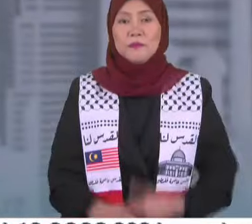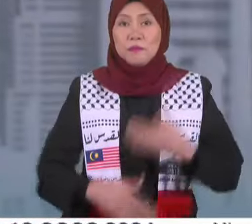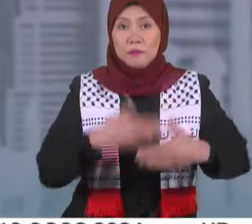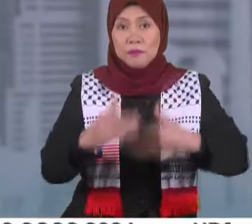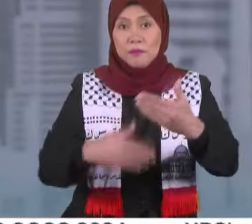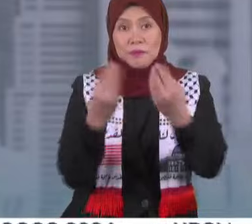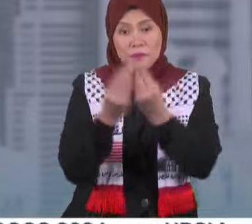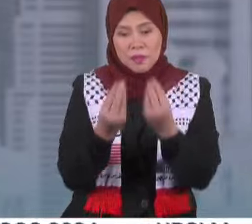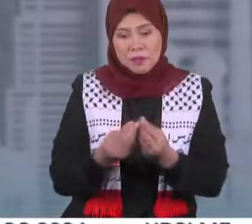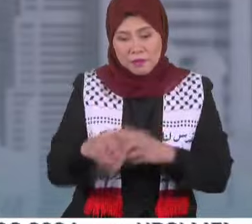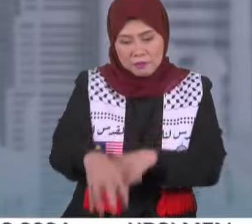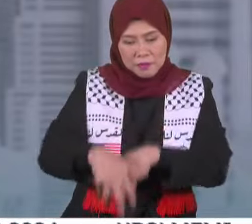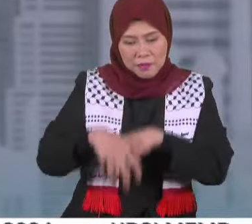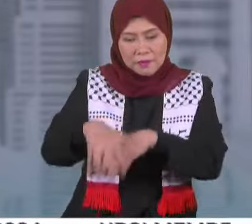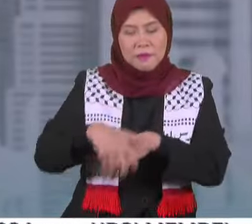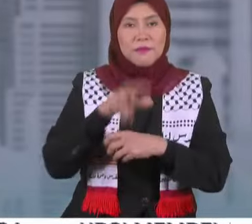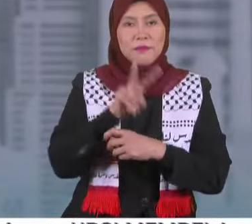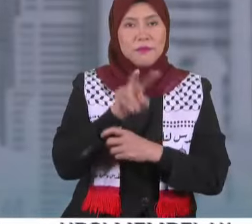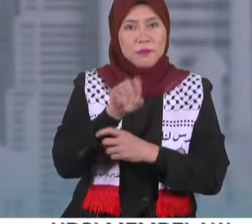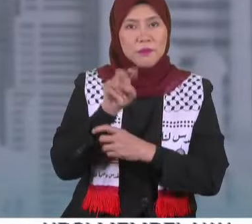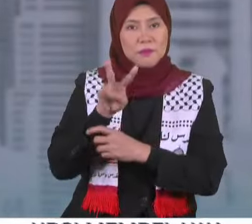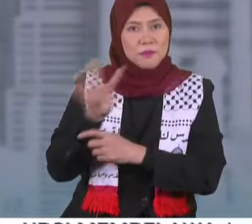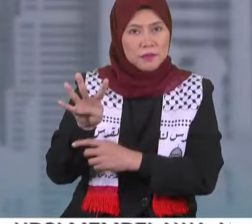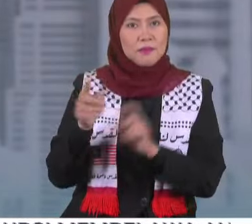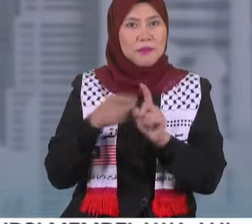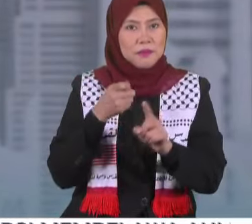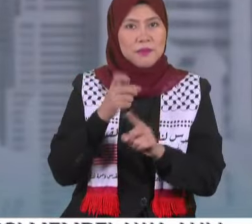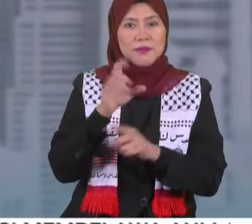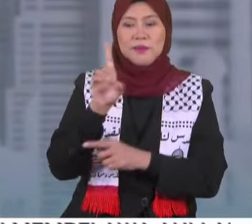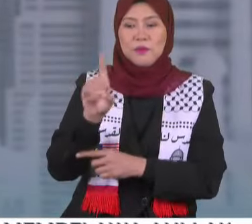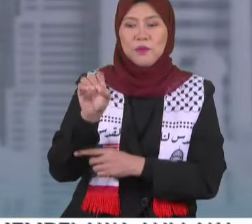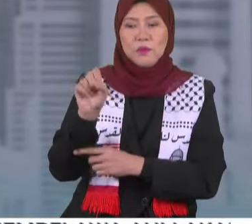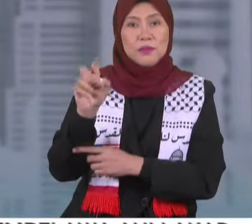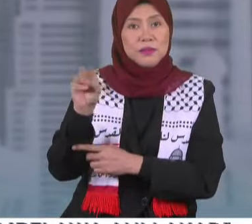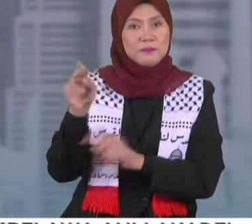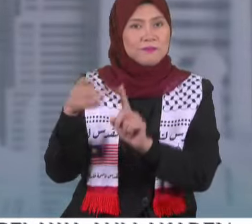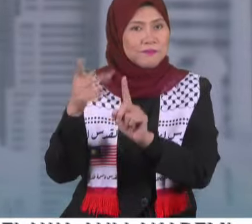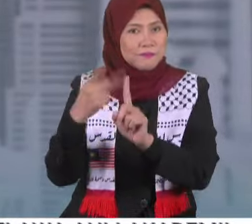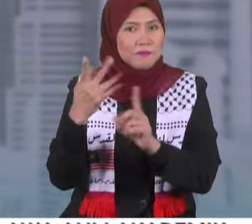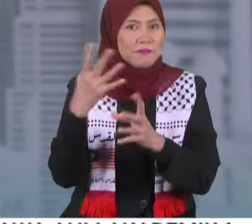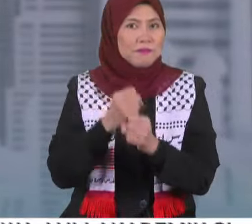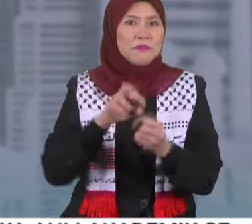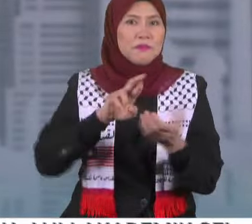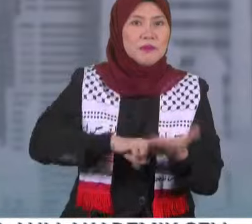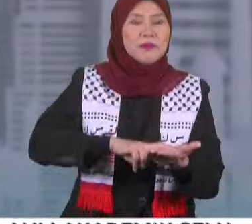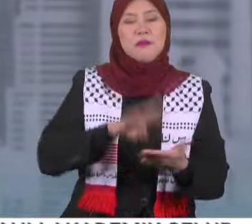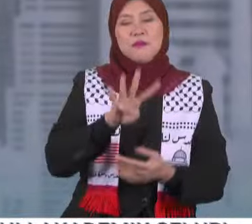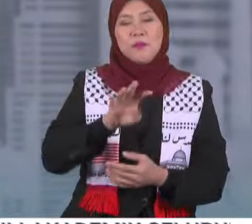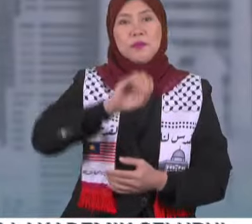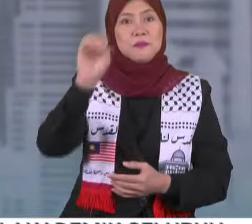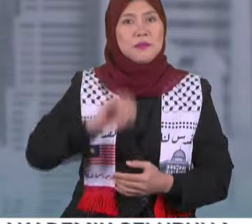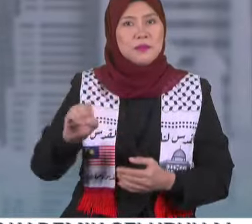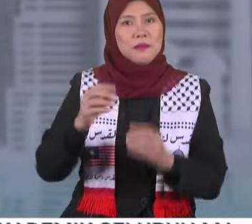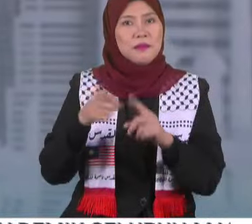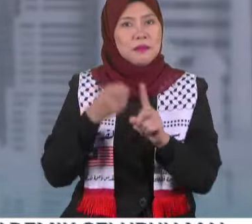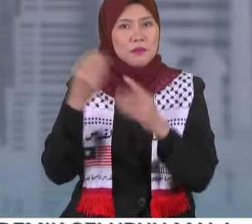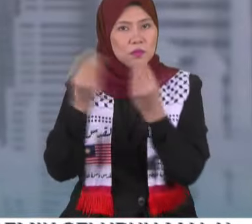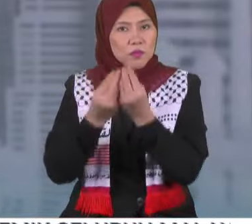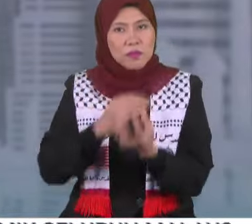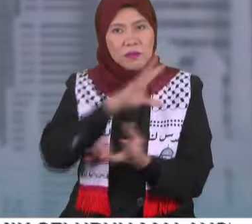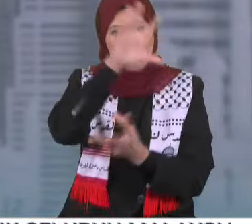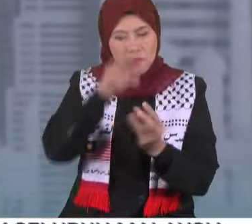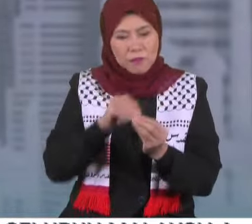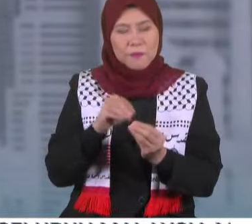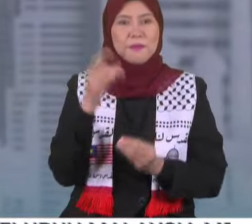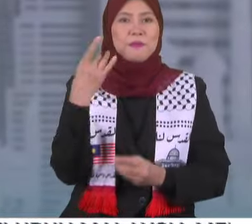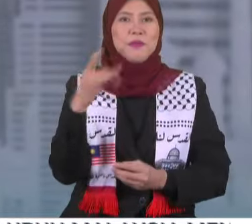Pelaksanaan Banci Pertanian 2024 oleh Jabatan Perangkaan DOSM Pulau Pinang telah mencapai tahap 40% daripada jumlah keseluruhan